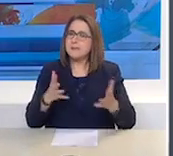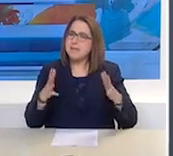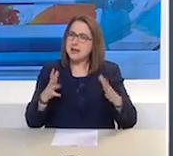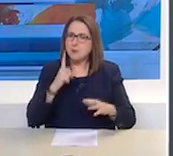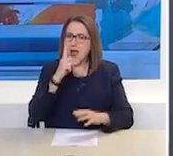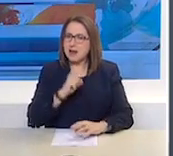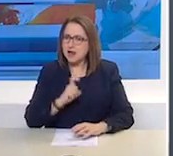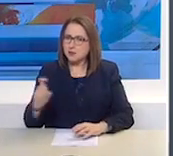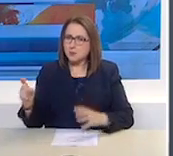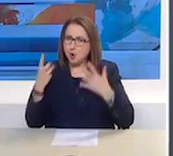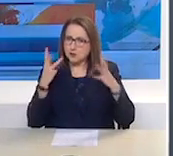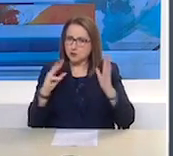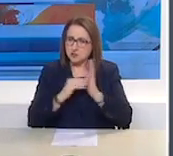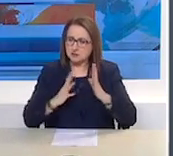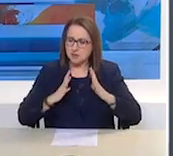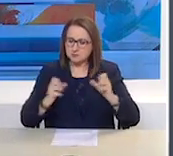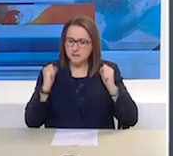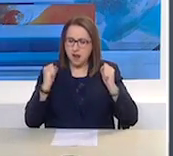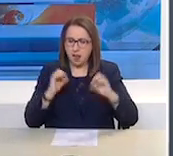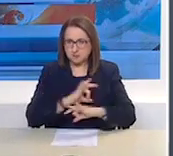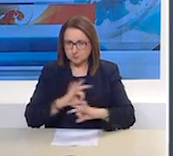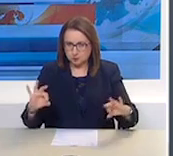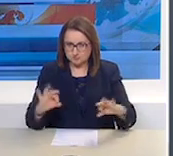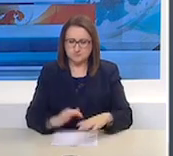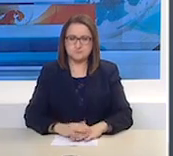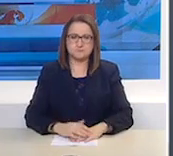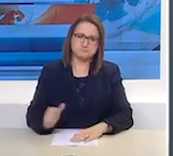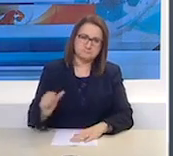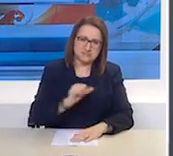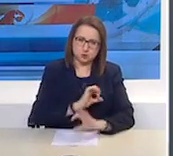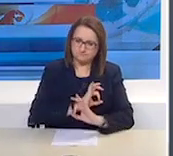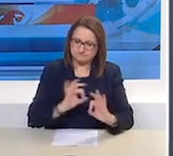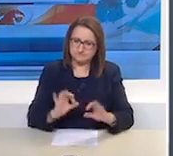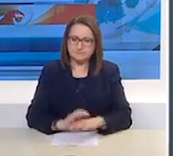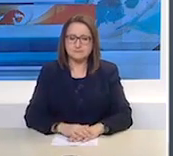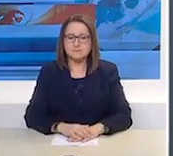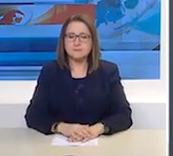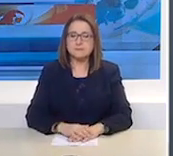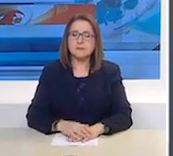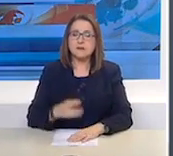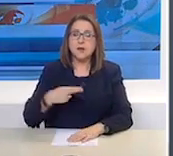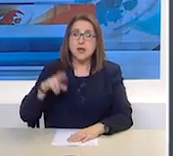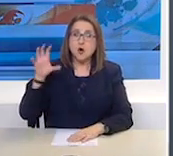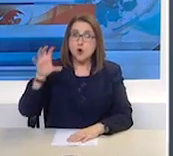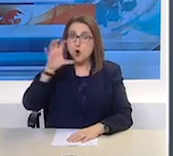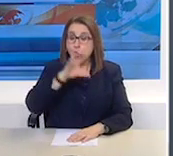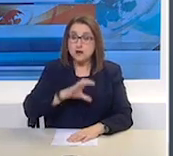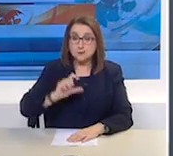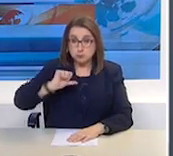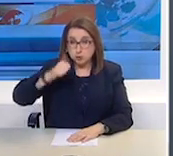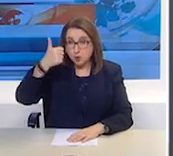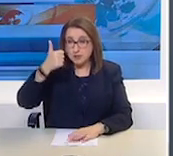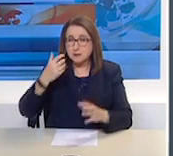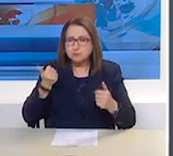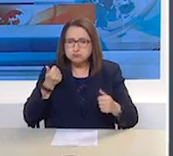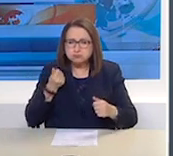περίπου 1.800.000. Οι χώρες με τα περισσότερα καταγεγραμμένα κρούσματα είναι οι Ηνωμένες